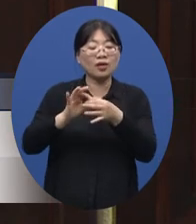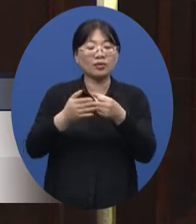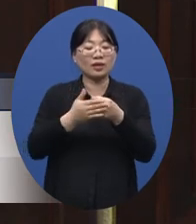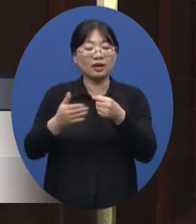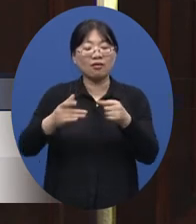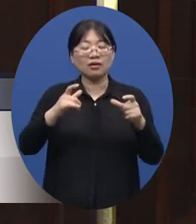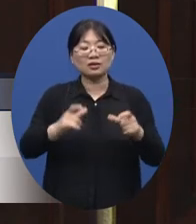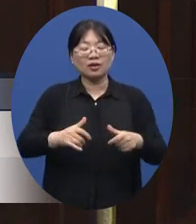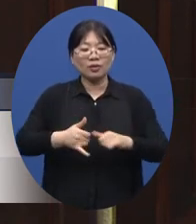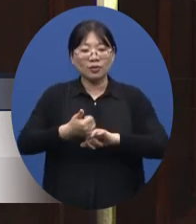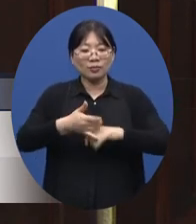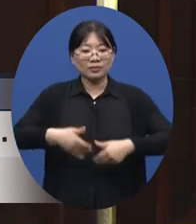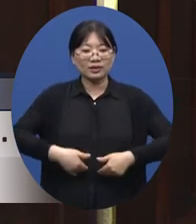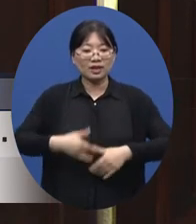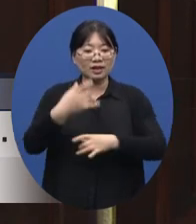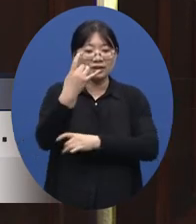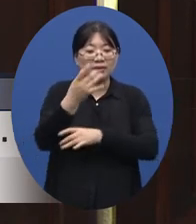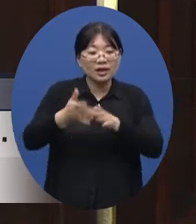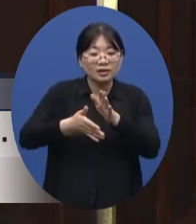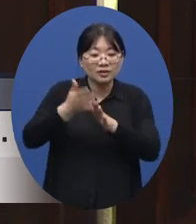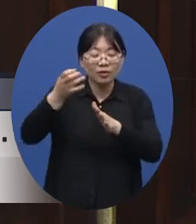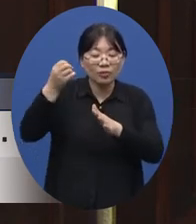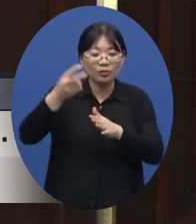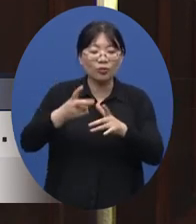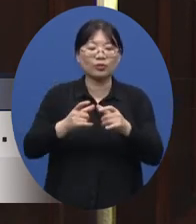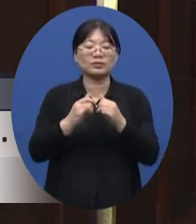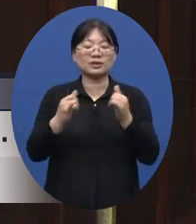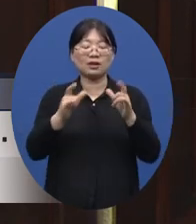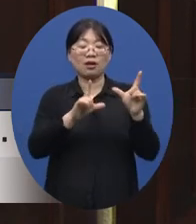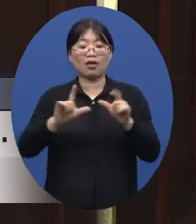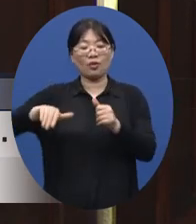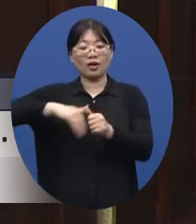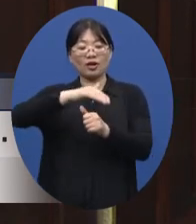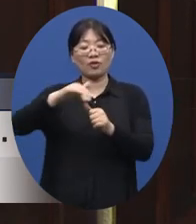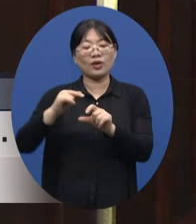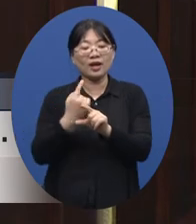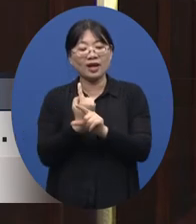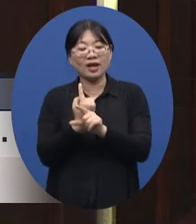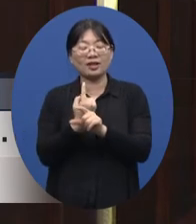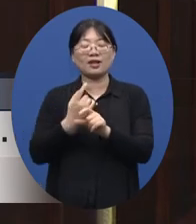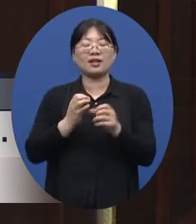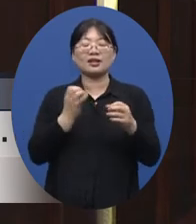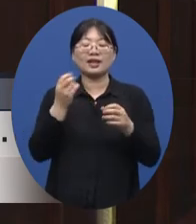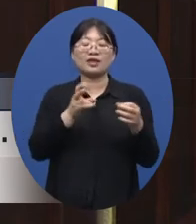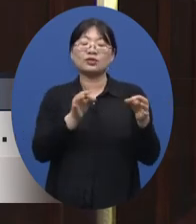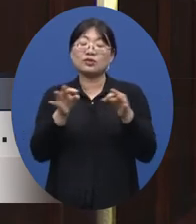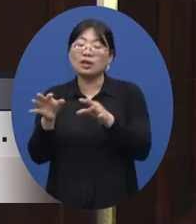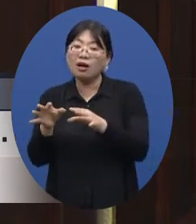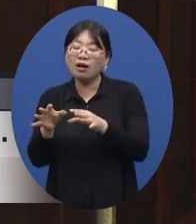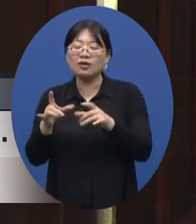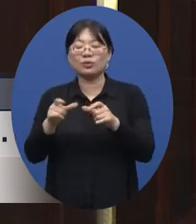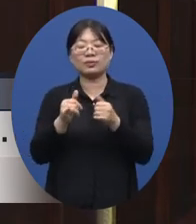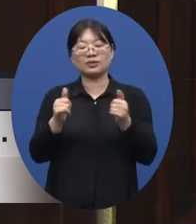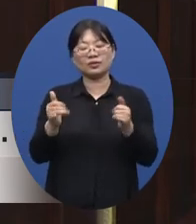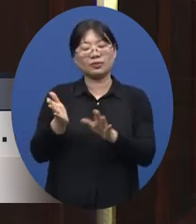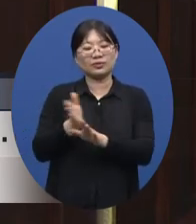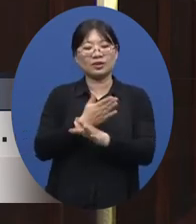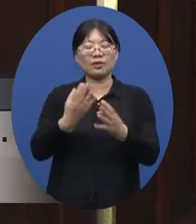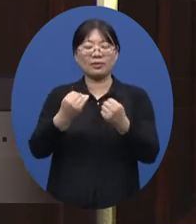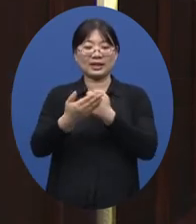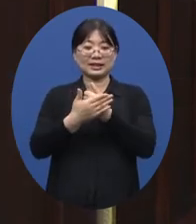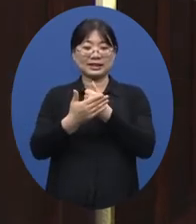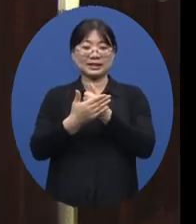지역의 필수 기반이 썰 또는 주민들의 생활 환경 개선에 제 투자하면 도민 들로부터